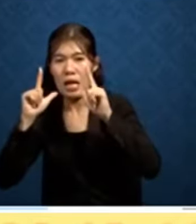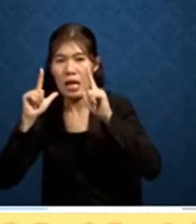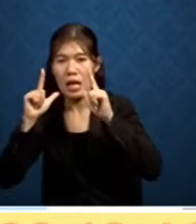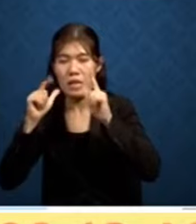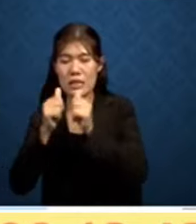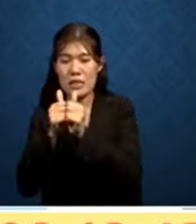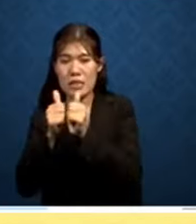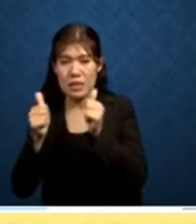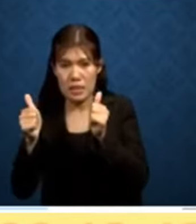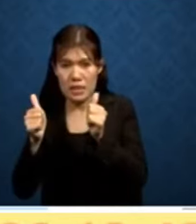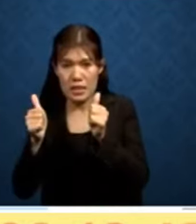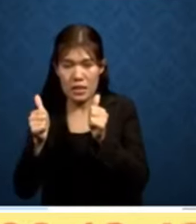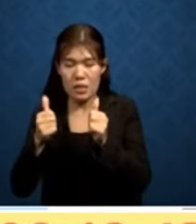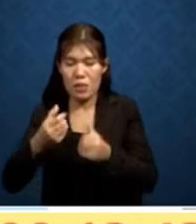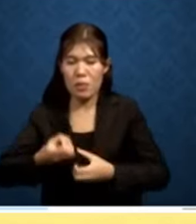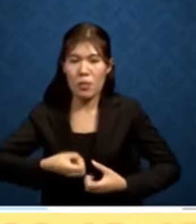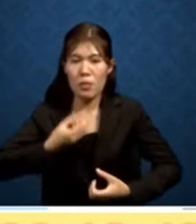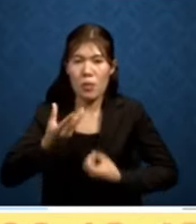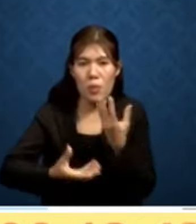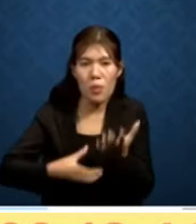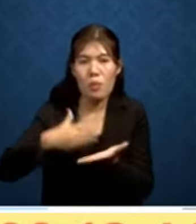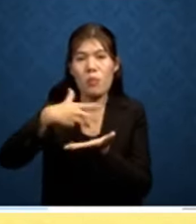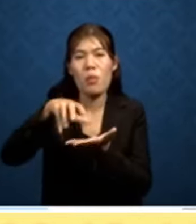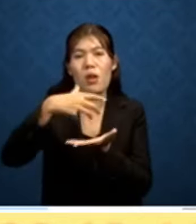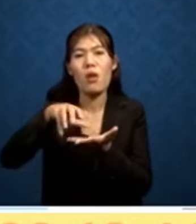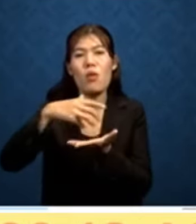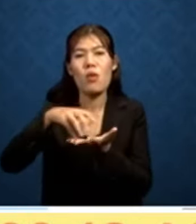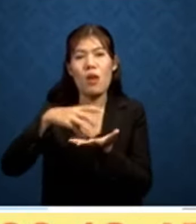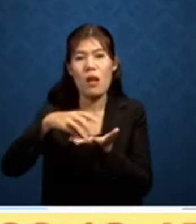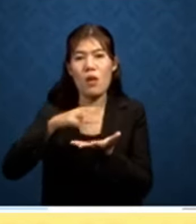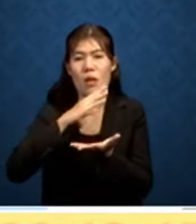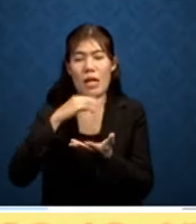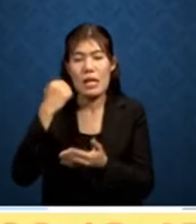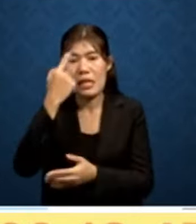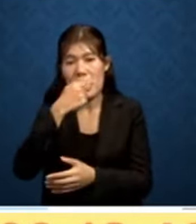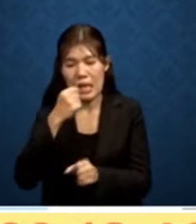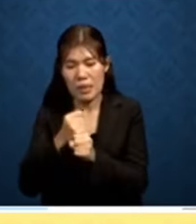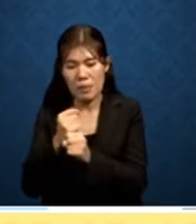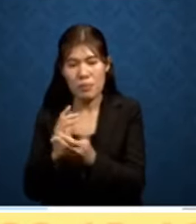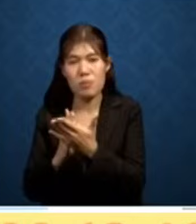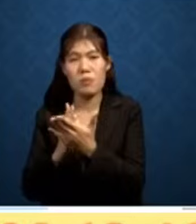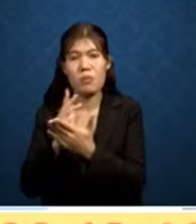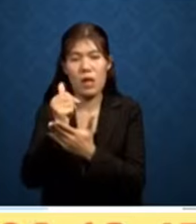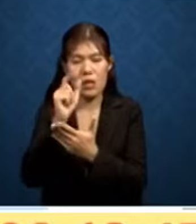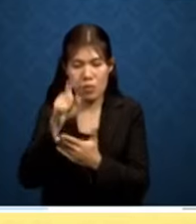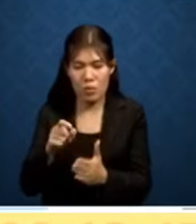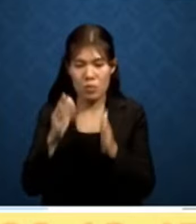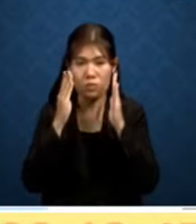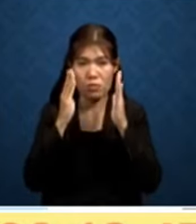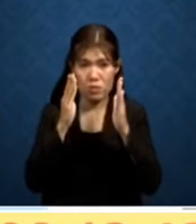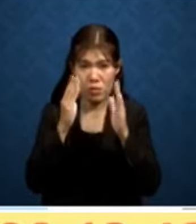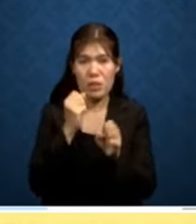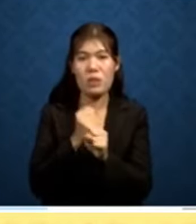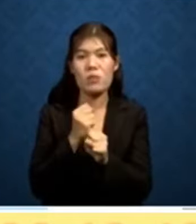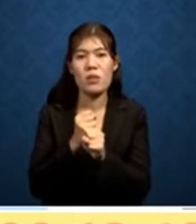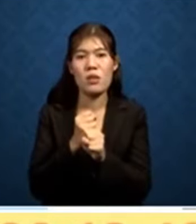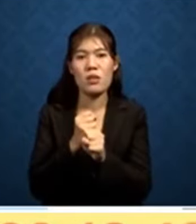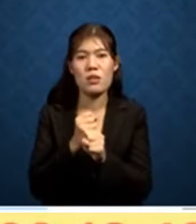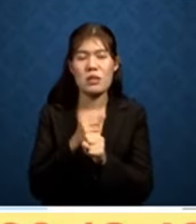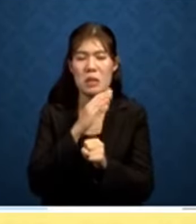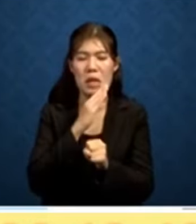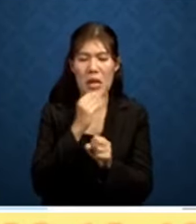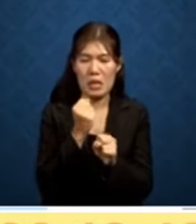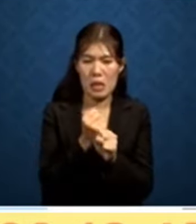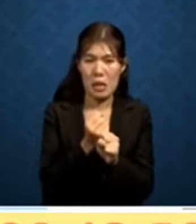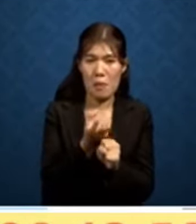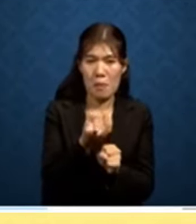สว่จรๆ แล้วการทประสบความสำเร็จมต้องม่งมั่นในการทำงานมัไมมีอะไรหรอกที่ร่ำหวยข้ามคื